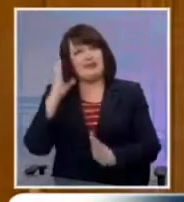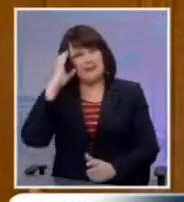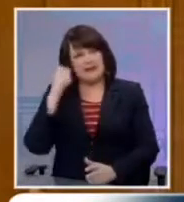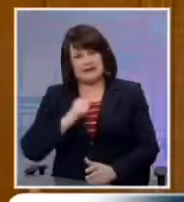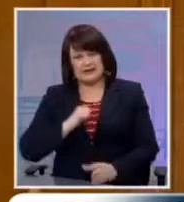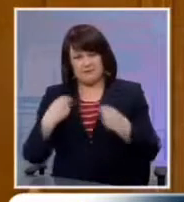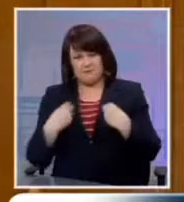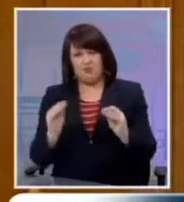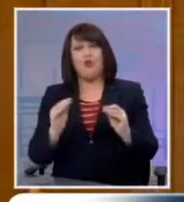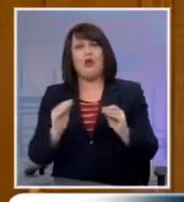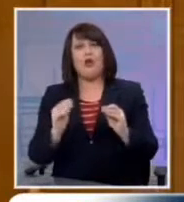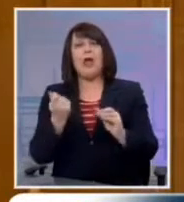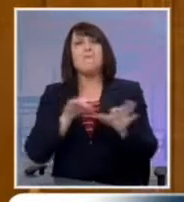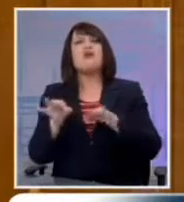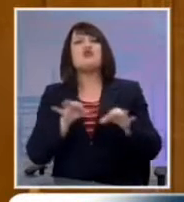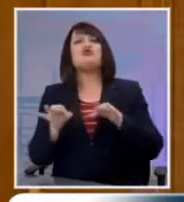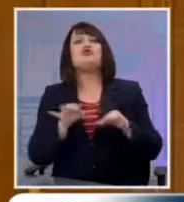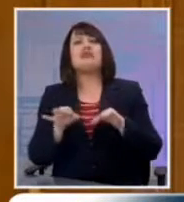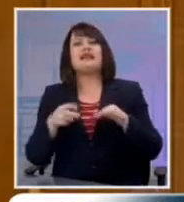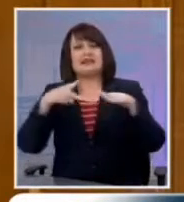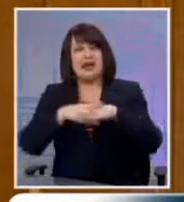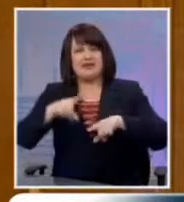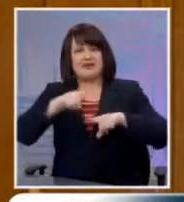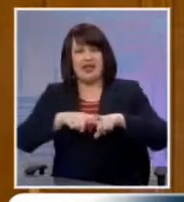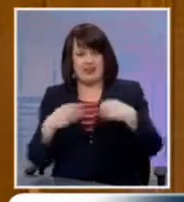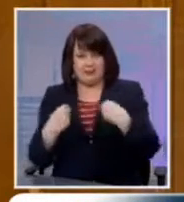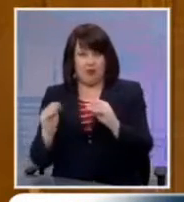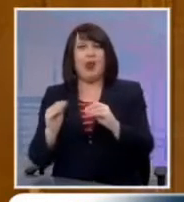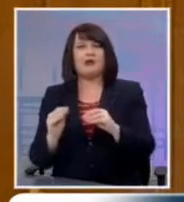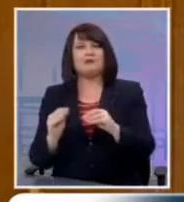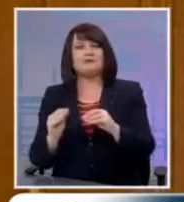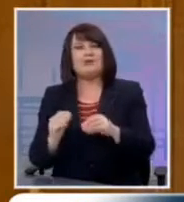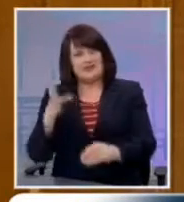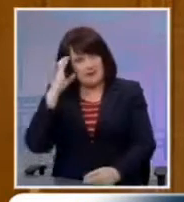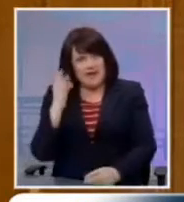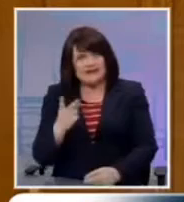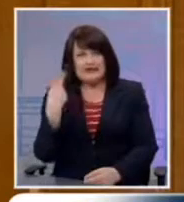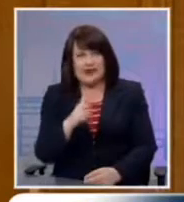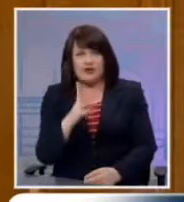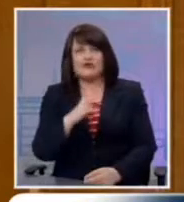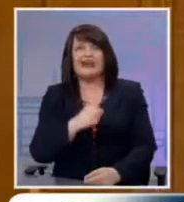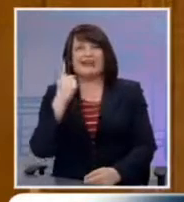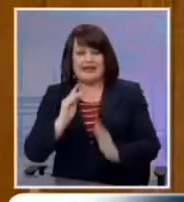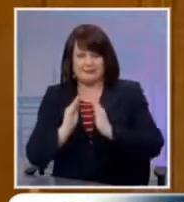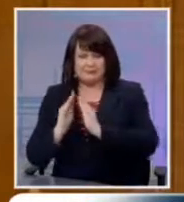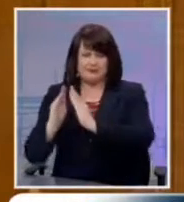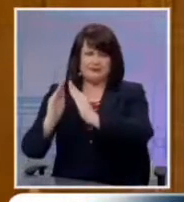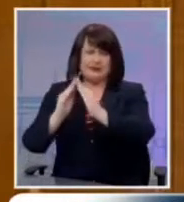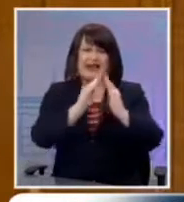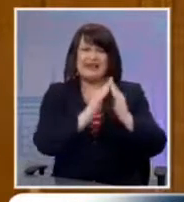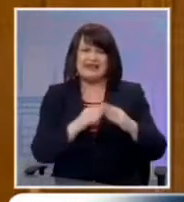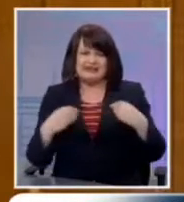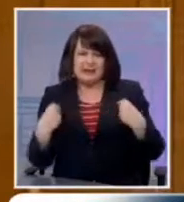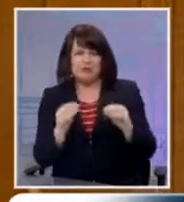ιδιωτικοποίηση της περιουσίας της Τράπεζας της Ελλάδος, 241 ακίνητα που δώσατε